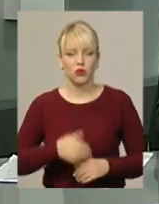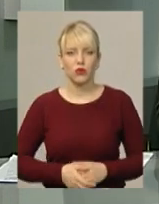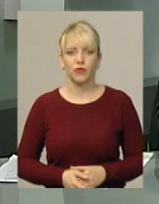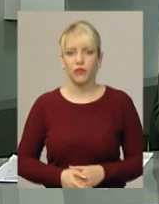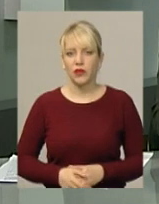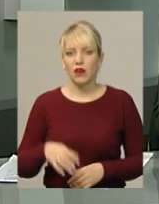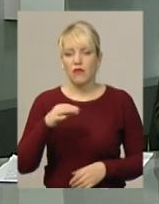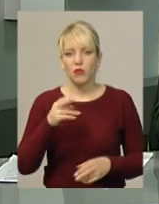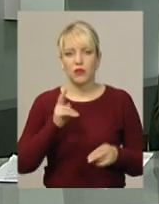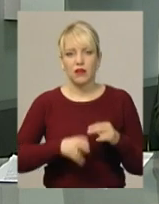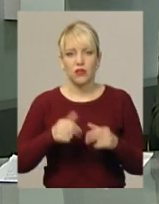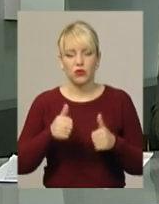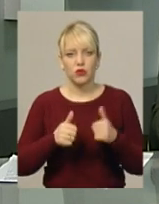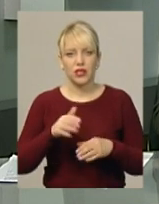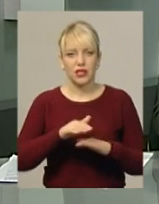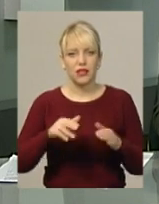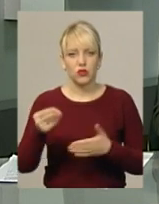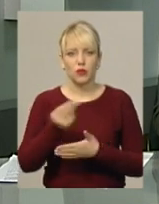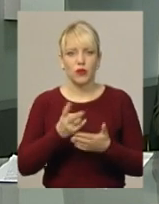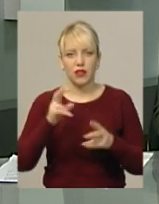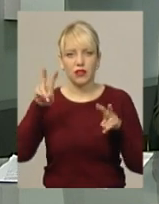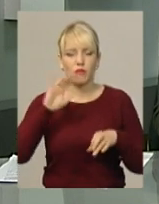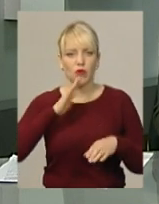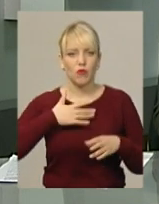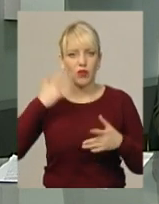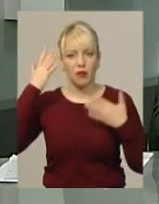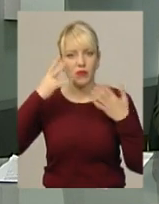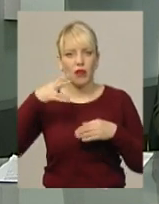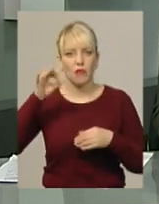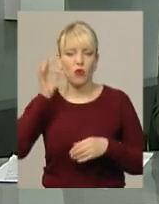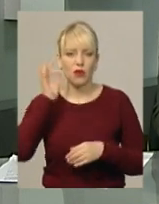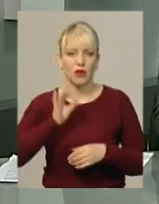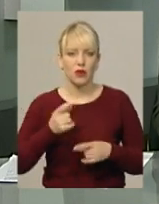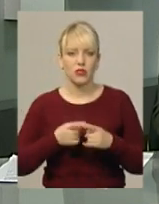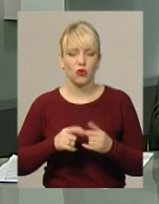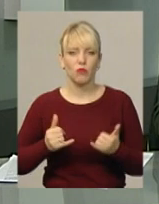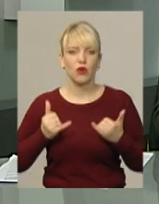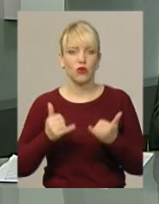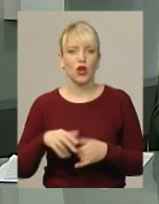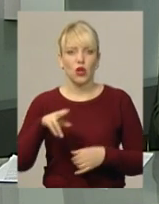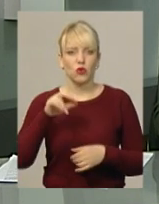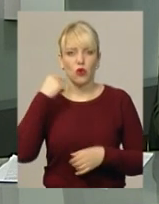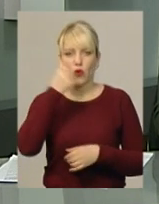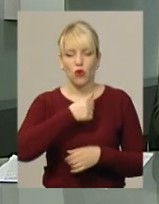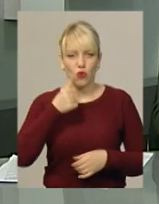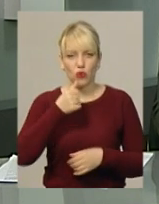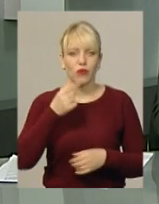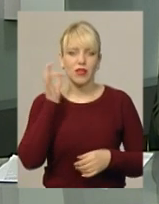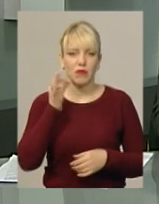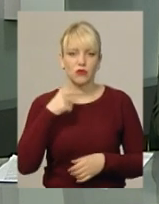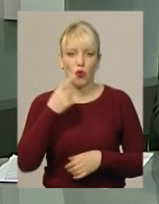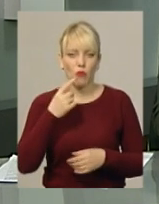В області завершився конкурс дитячого малюнка на тему «Моя мрія про Німеччину». Його приурочили до року німецької мови в Україні.